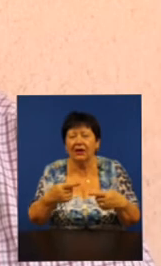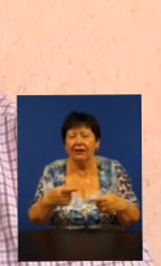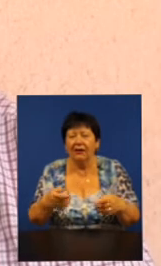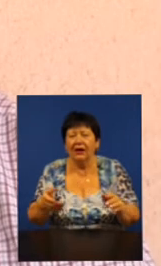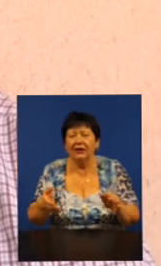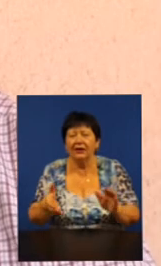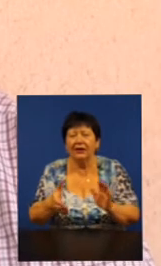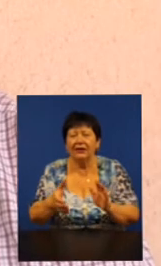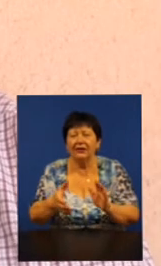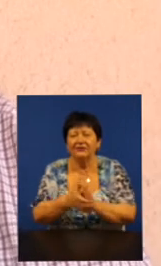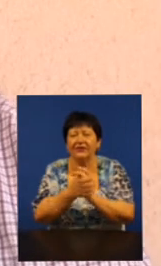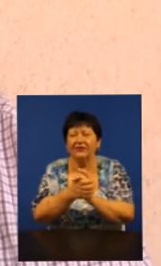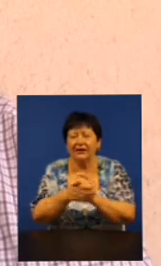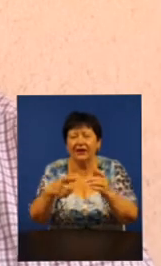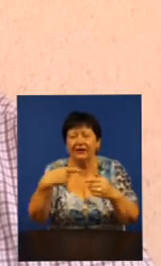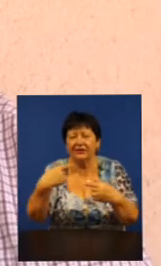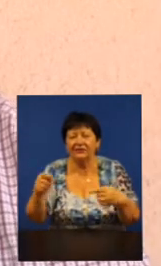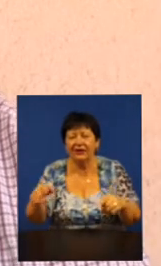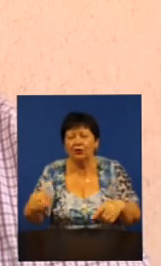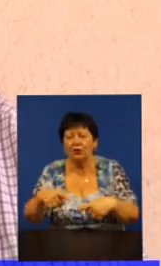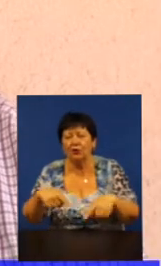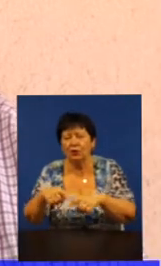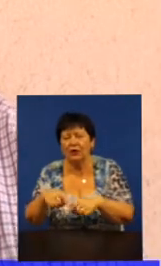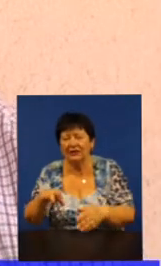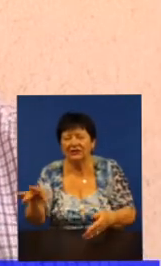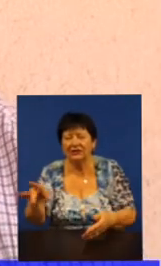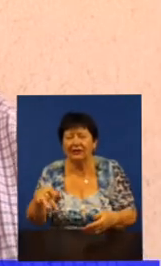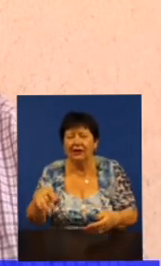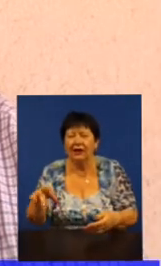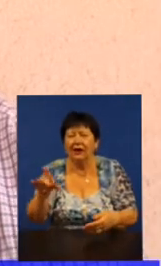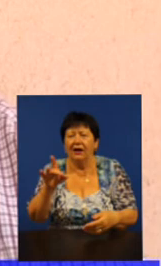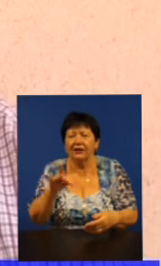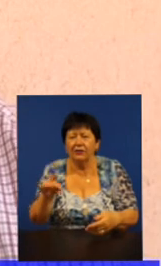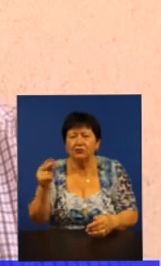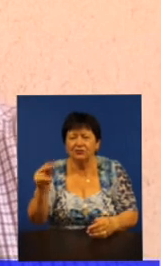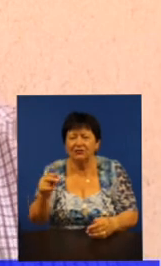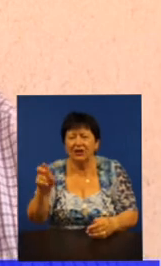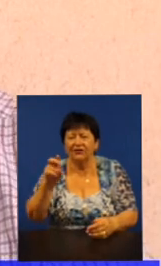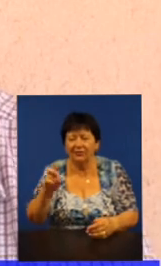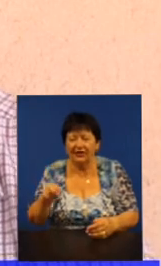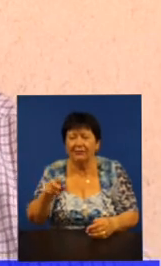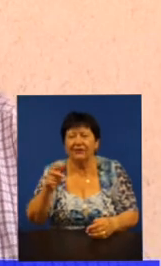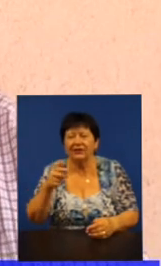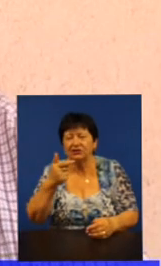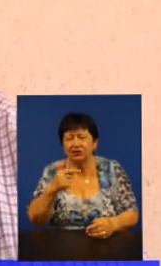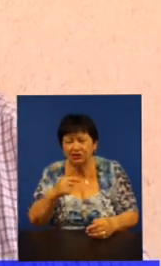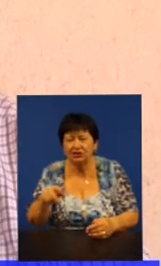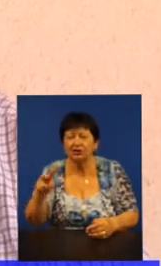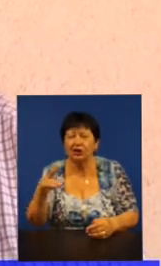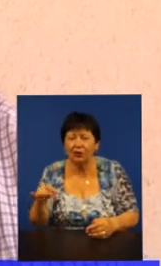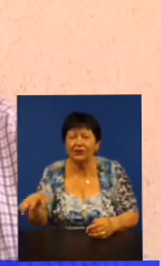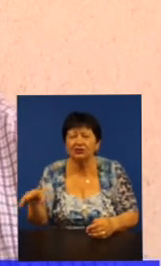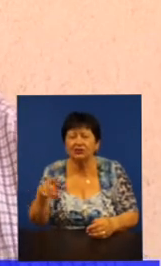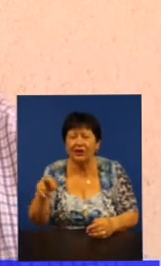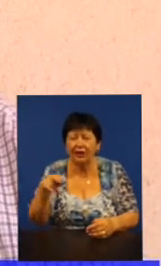localități din zona noastră, și raionul Cimișlia, și raionul Basarabeasca, și raionul Cânceș, și raionul Liova, dar și